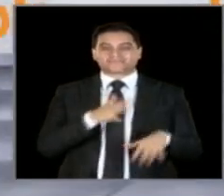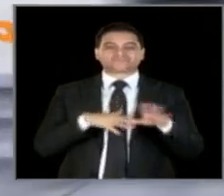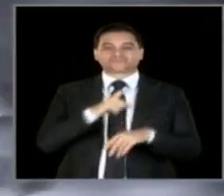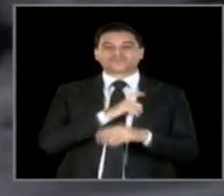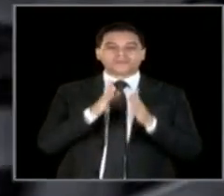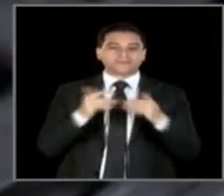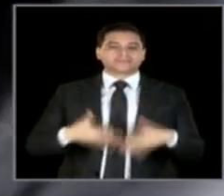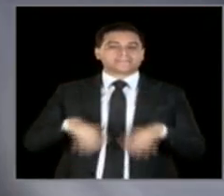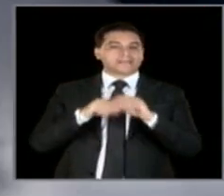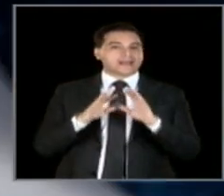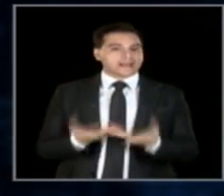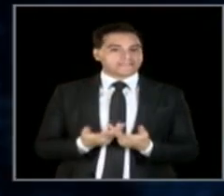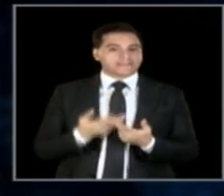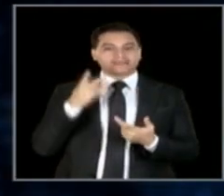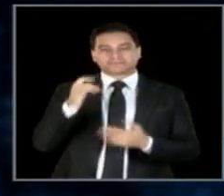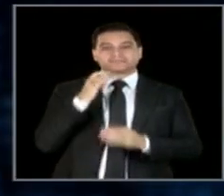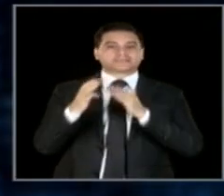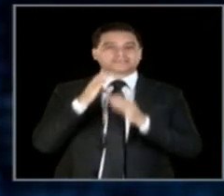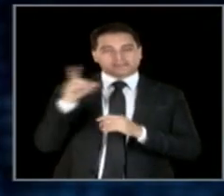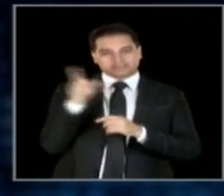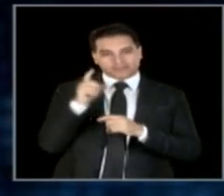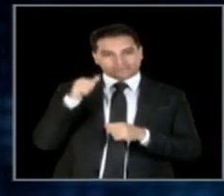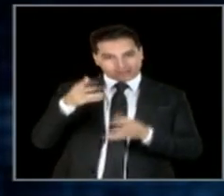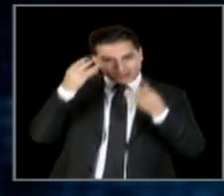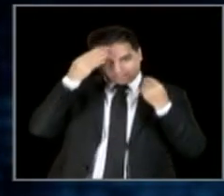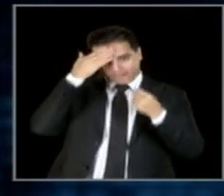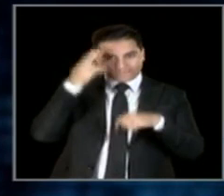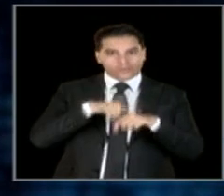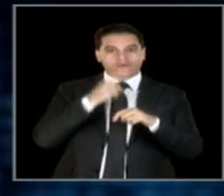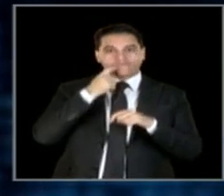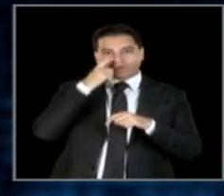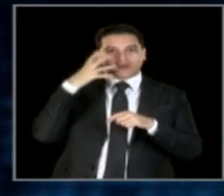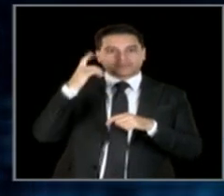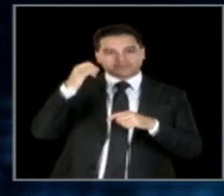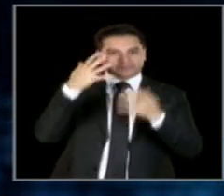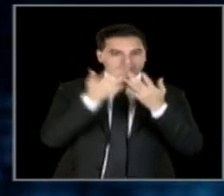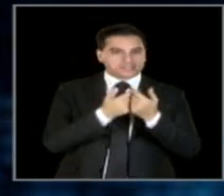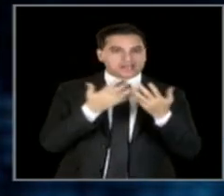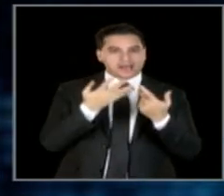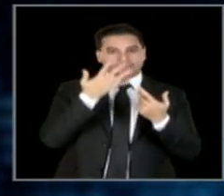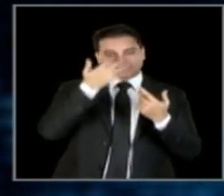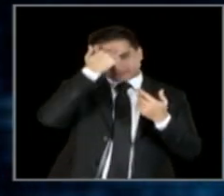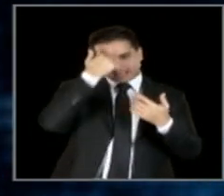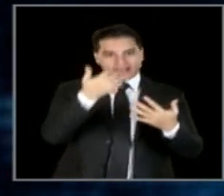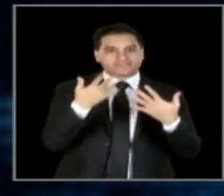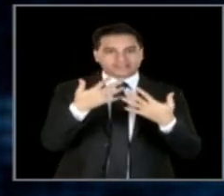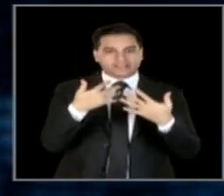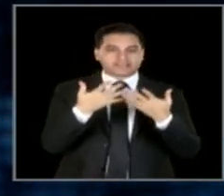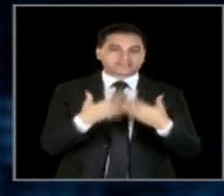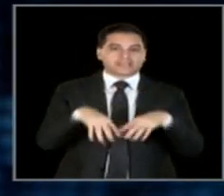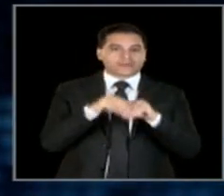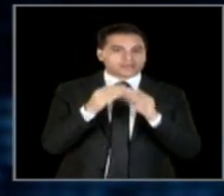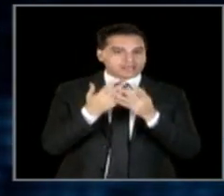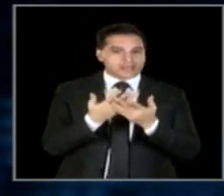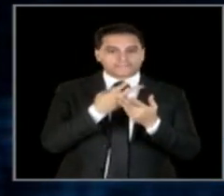وبكده طلاب مصر جمعوا 50 نقطة في فقرة المعرفة والفنون، وكل نقطة بخمس تلاف جنيه بما